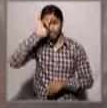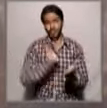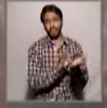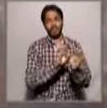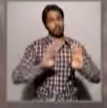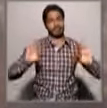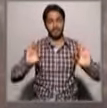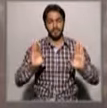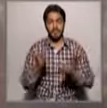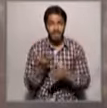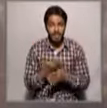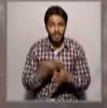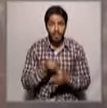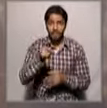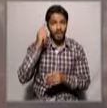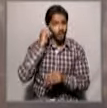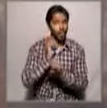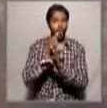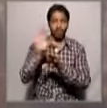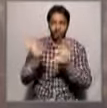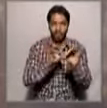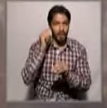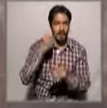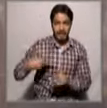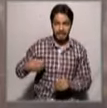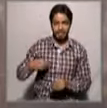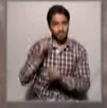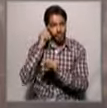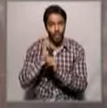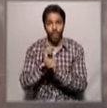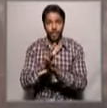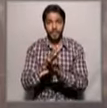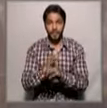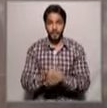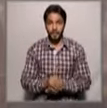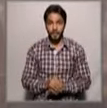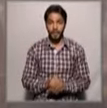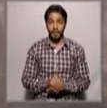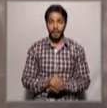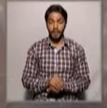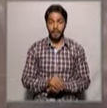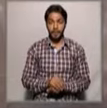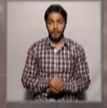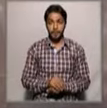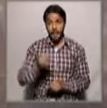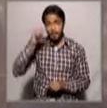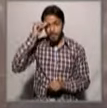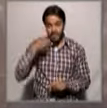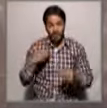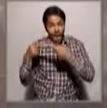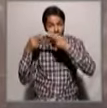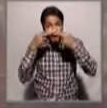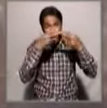الحسن وكثير من هذا النوع واقع في سنة النبي صلى الله عليه وسلم يبقى الضابط